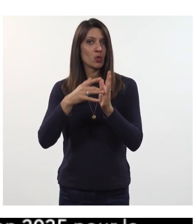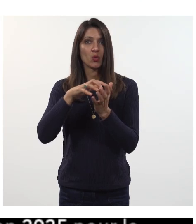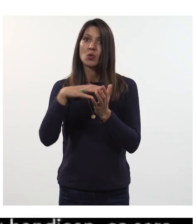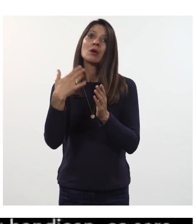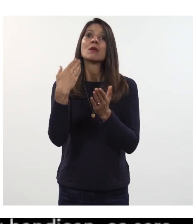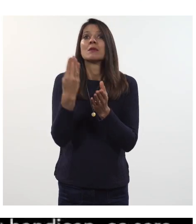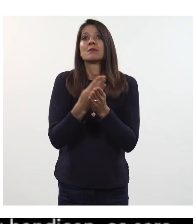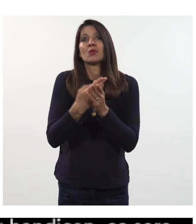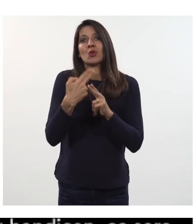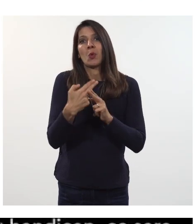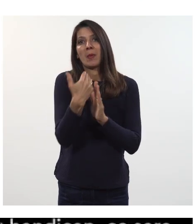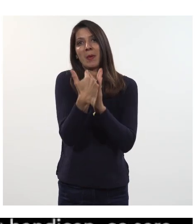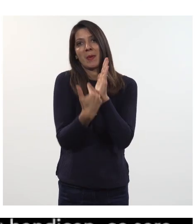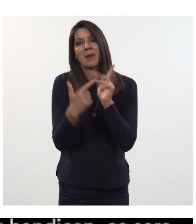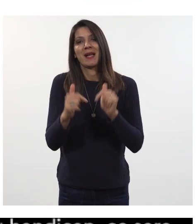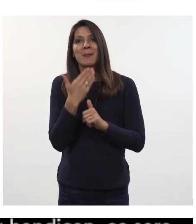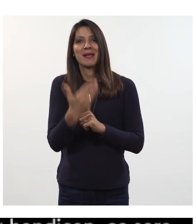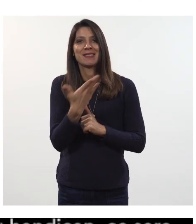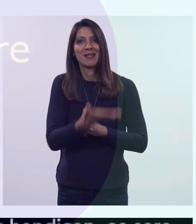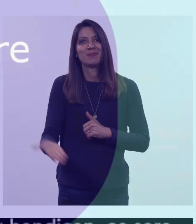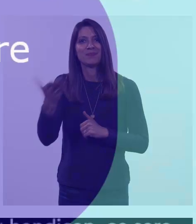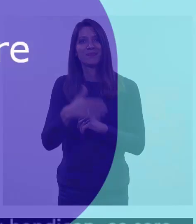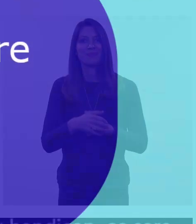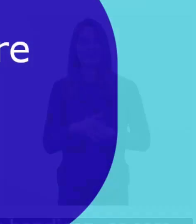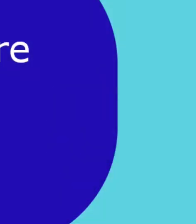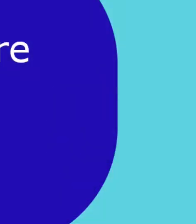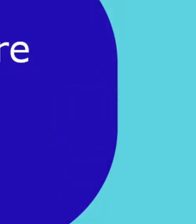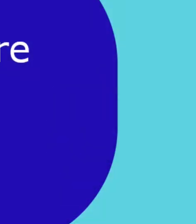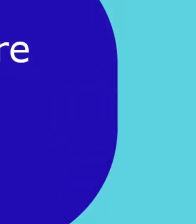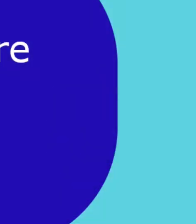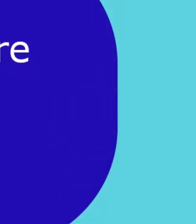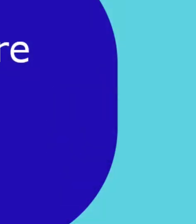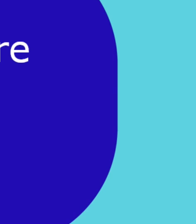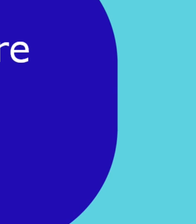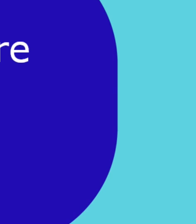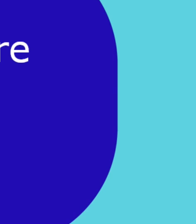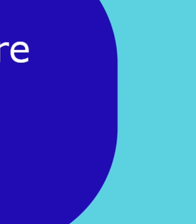pendant ce webinaire. Merci à tous. Au revoir. Merci Au à vous. revoir.